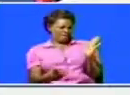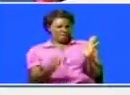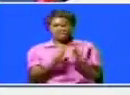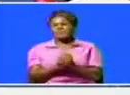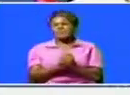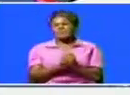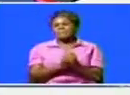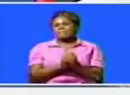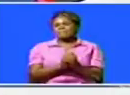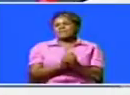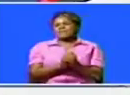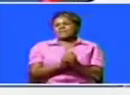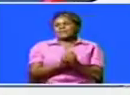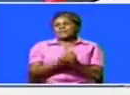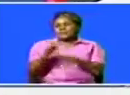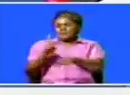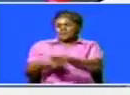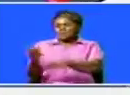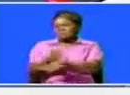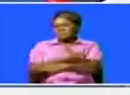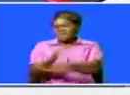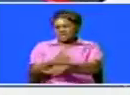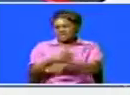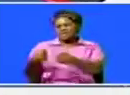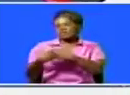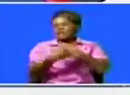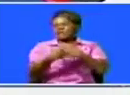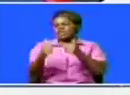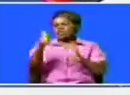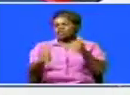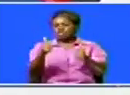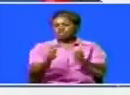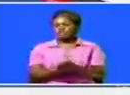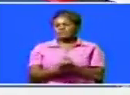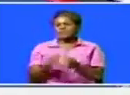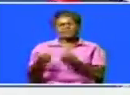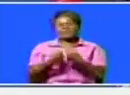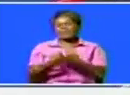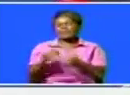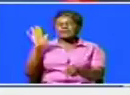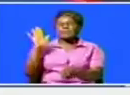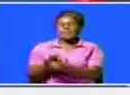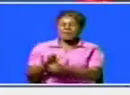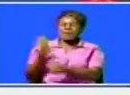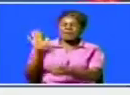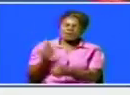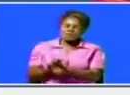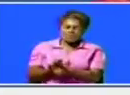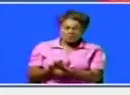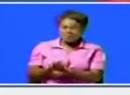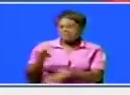sawa. Katika safari yako ya uimbaji, ni changamoto zipi ambazo umekabiliana nazo? Changamoto ni nyingi. Changamoto ni nyingi,